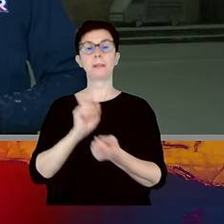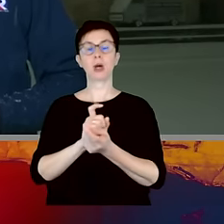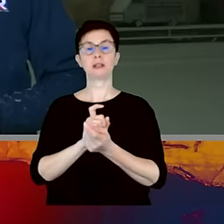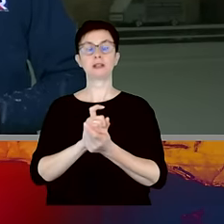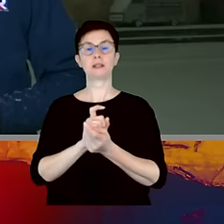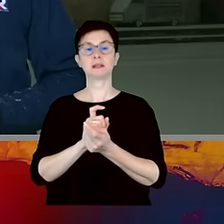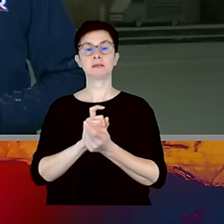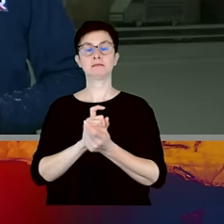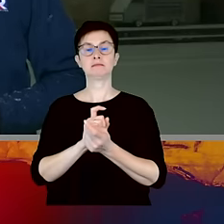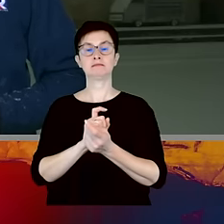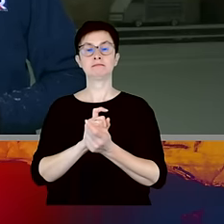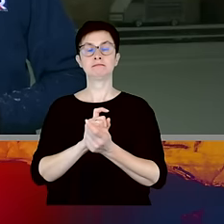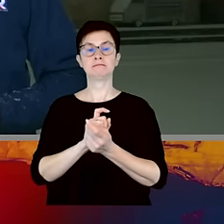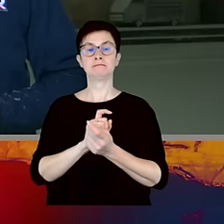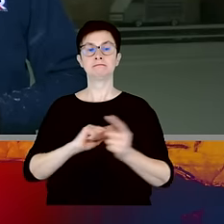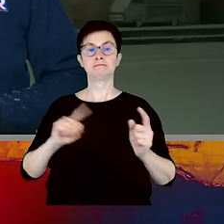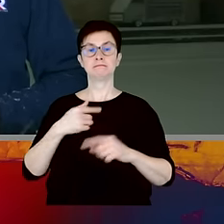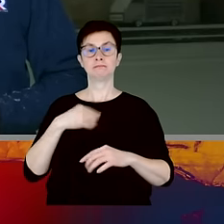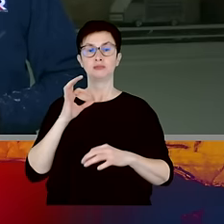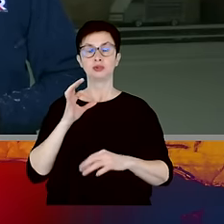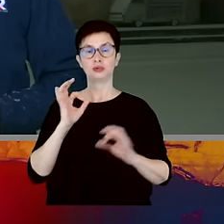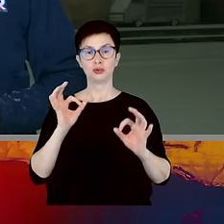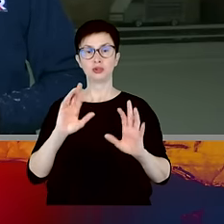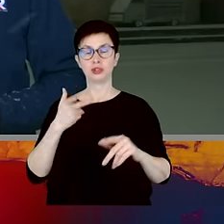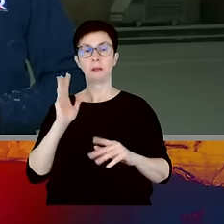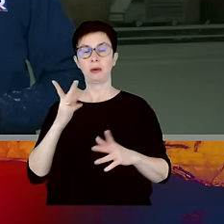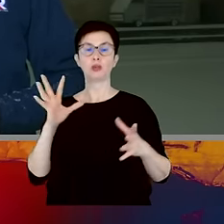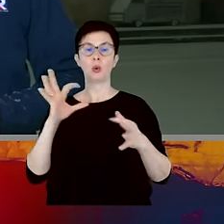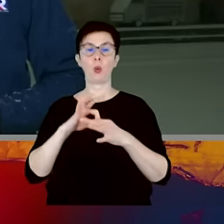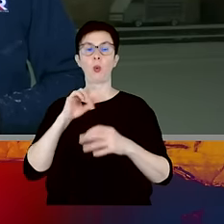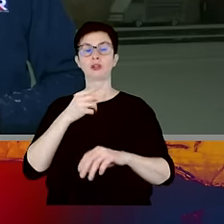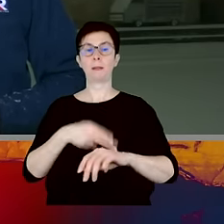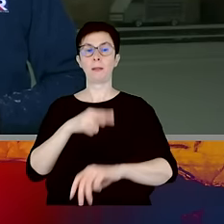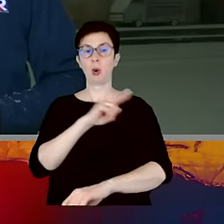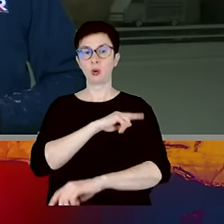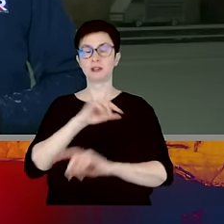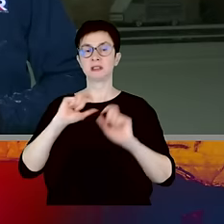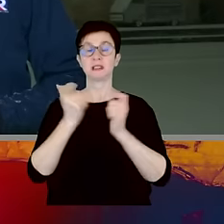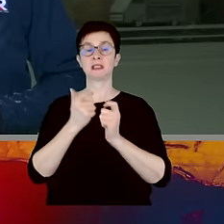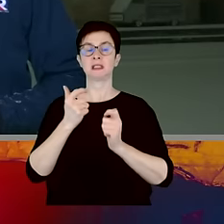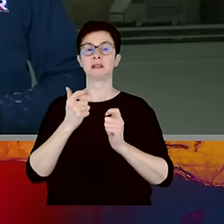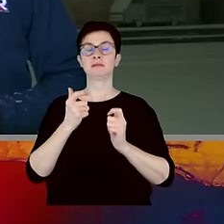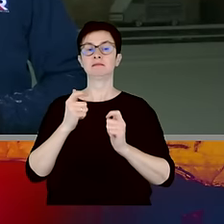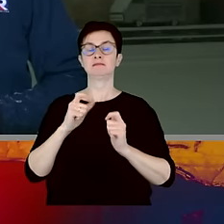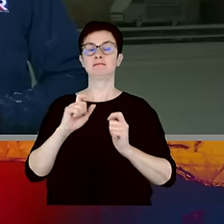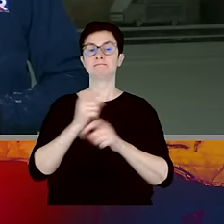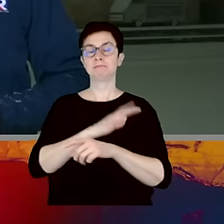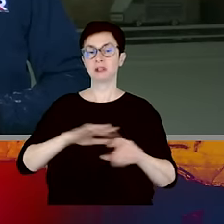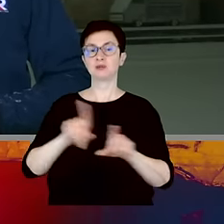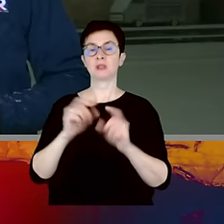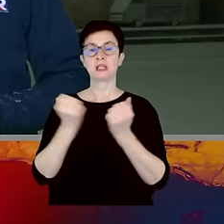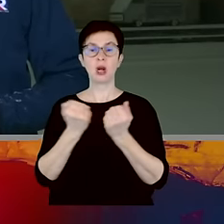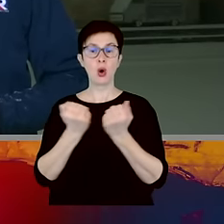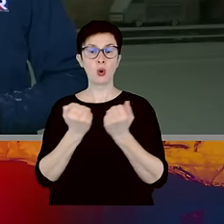no zresztą będziemy się dzisiaj łączyć również z Poznaniem, protesty w całym kraju, w Krakowie, ale co się działo dzisiaj